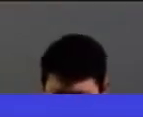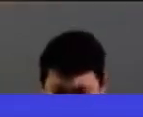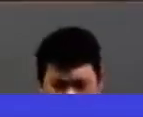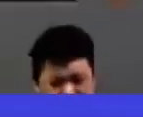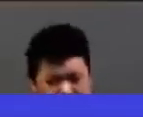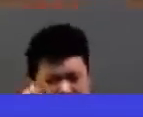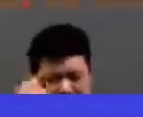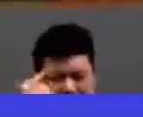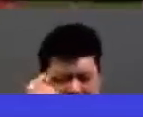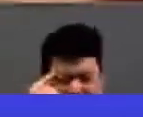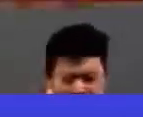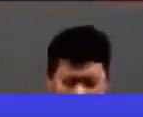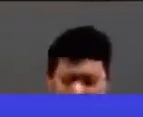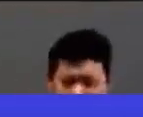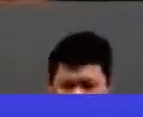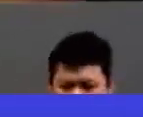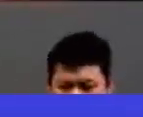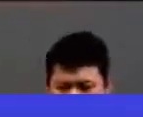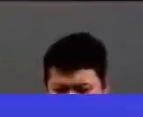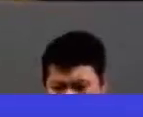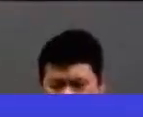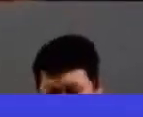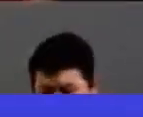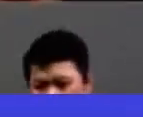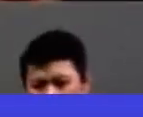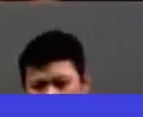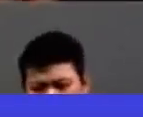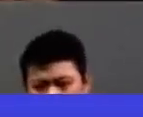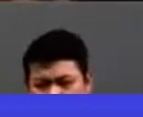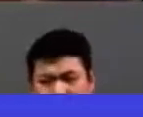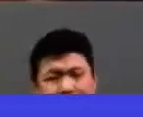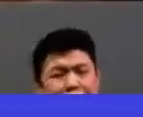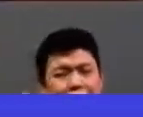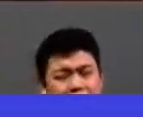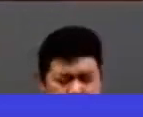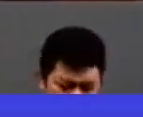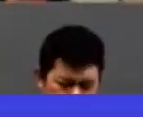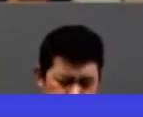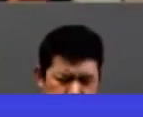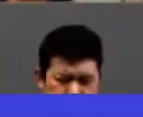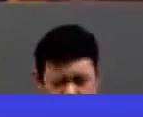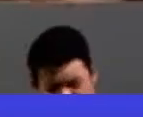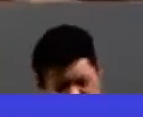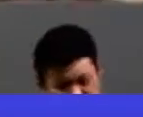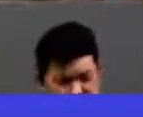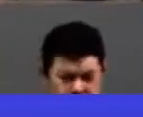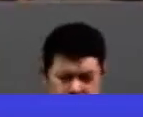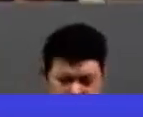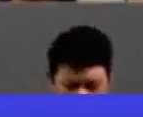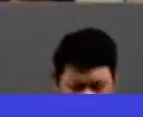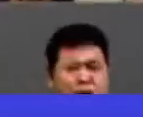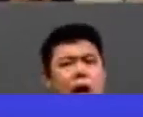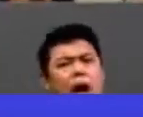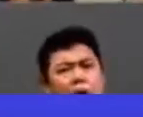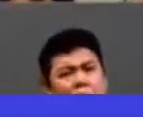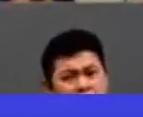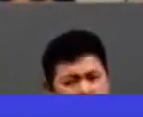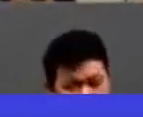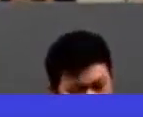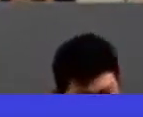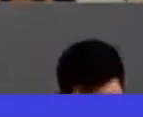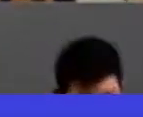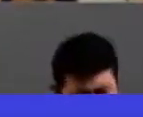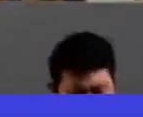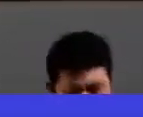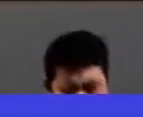ะคุณก็คืออย่างที่บอกไว้ว่าเราก็ต้องป้องกันตัวเราเองถ้ามันสูญเสียขึ้นมาเราก็บางครั้งเขาบอกว่าเอ้ยธนาค